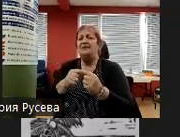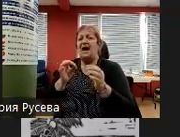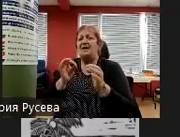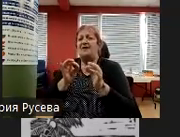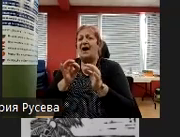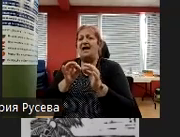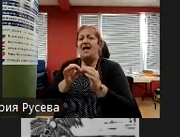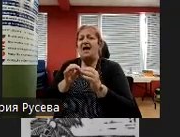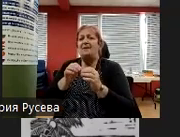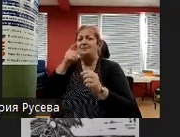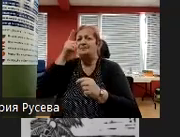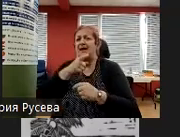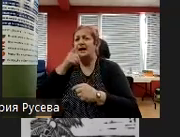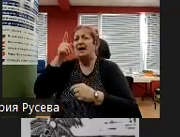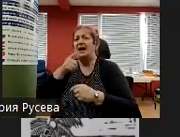по-висока